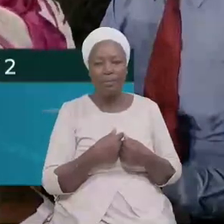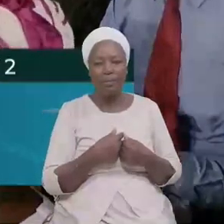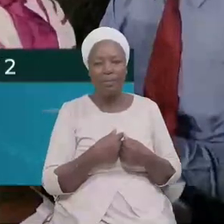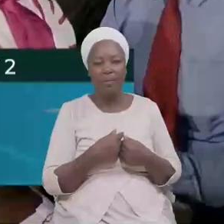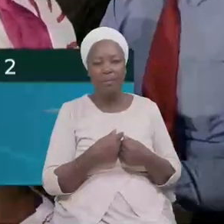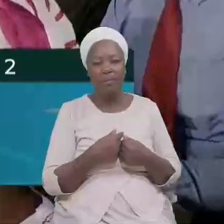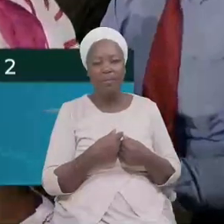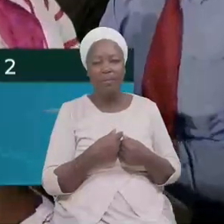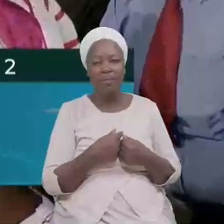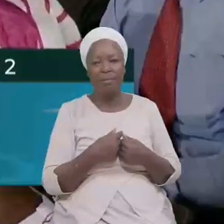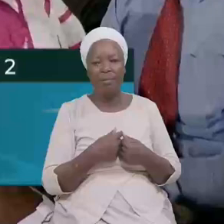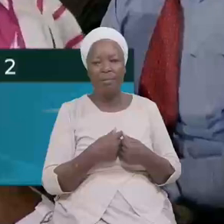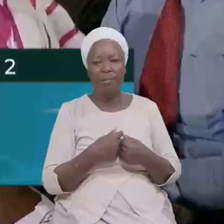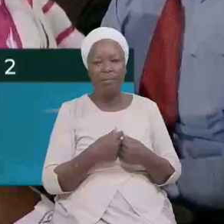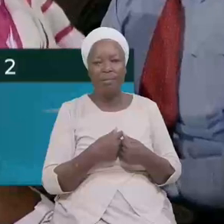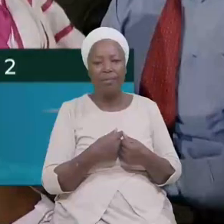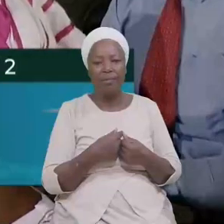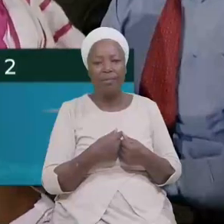Verset